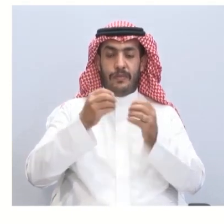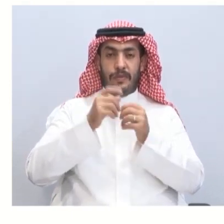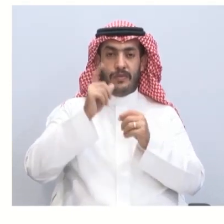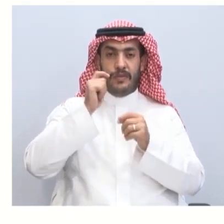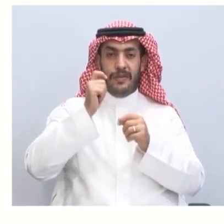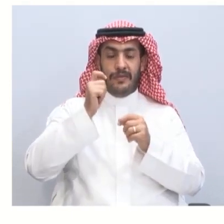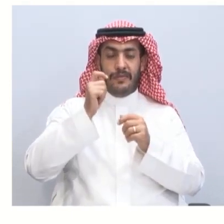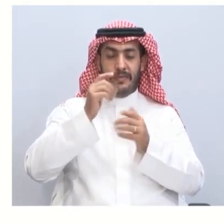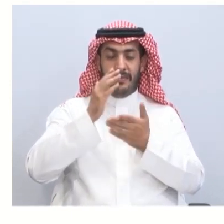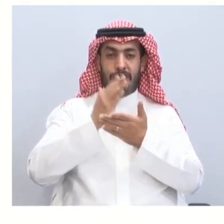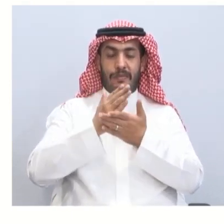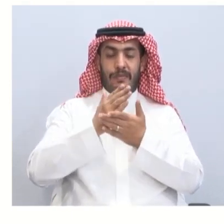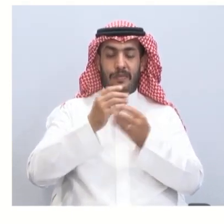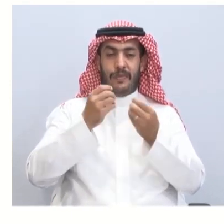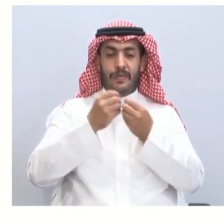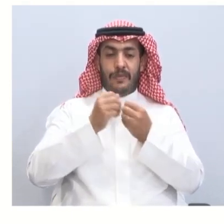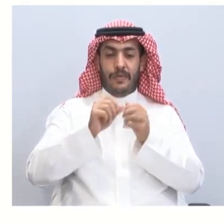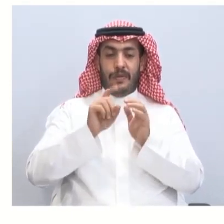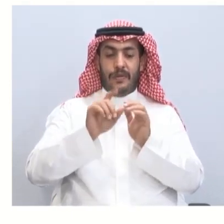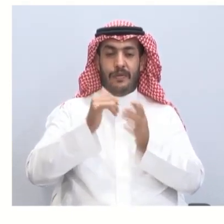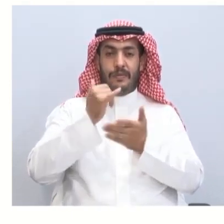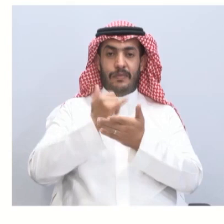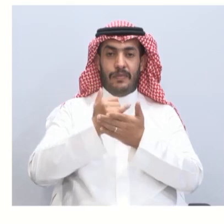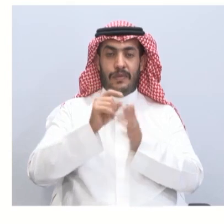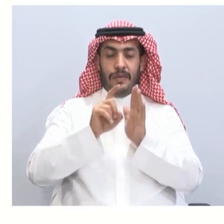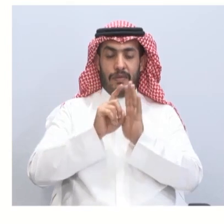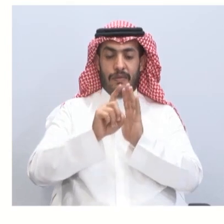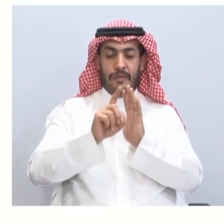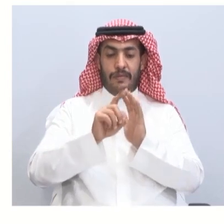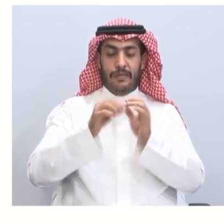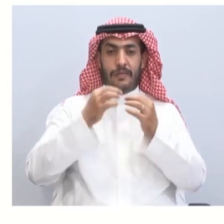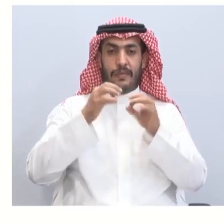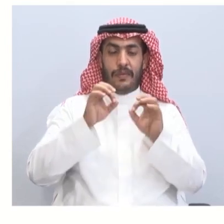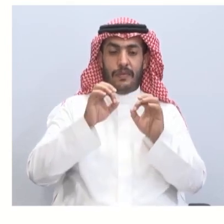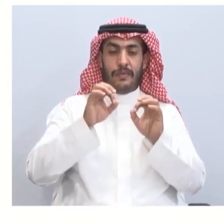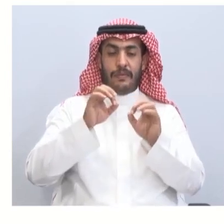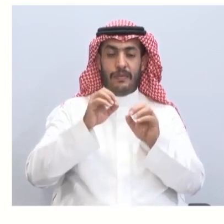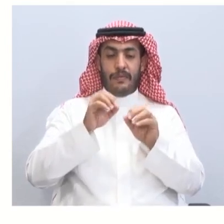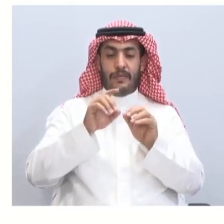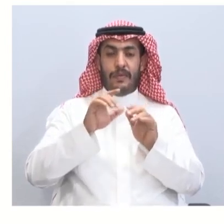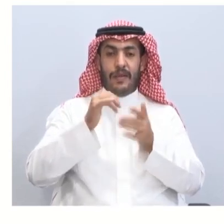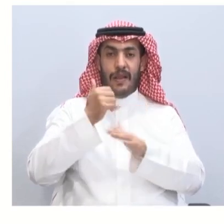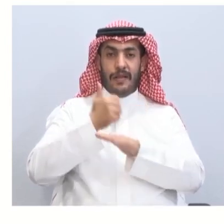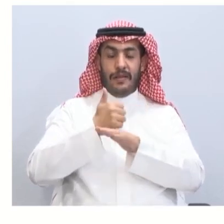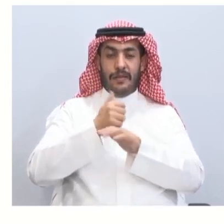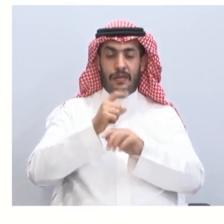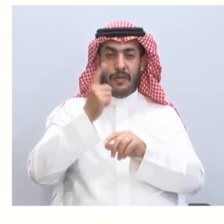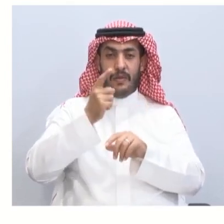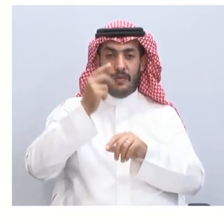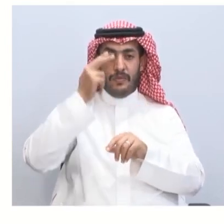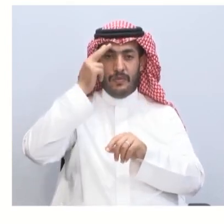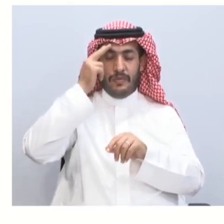رجال مخلصين محبين لقادتهم وامته وايضا محبين للاساس الذي قامت به